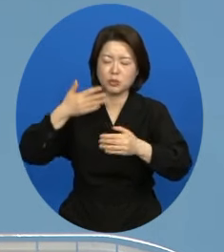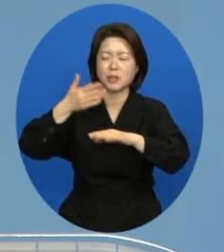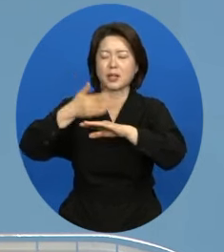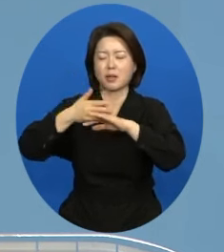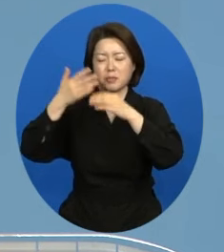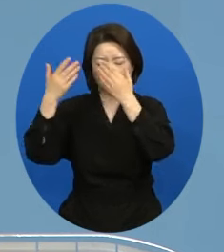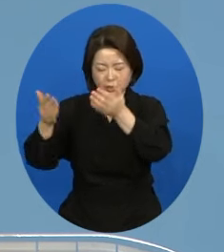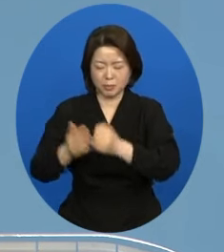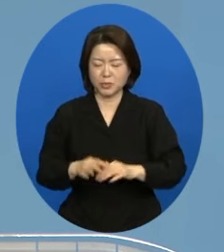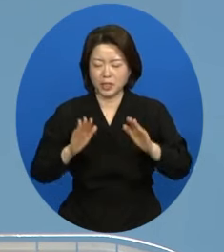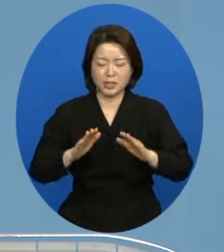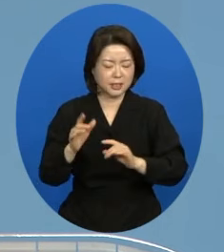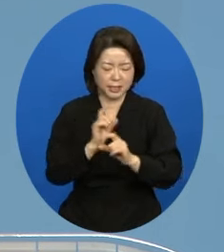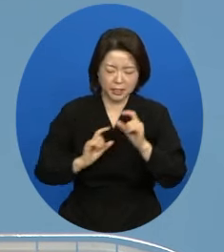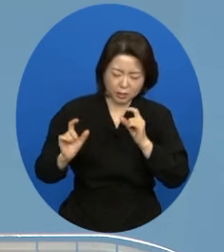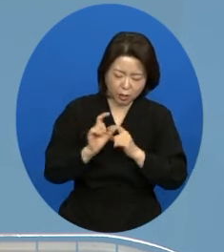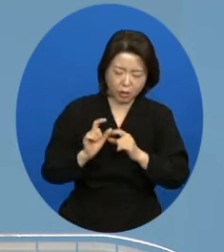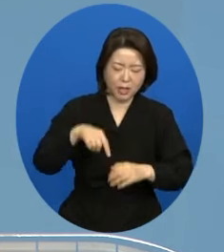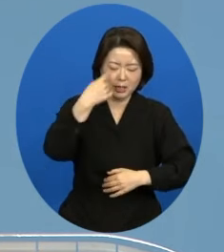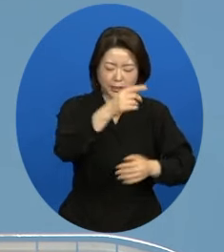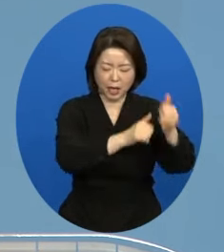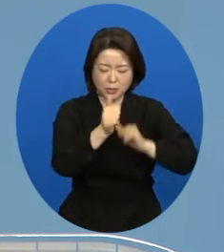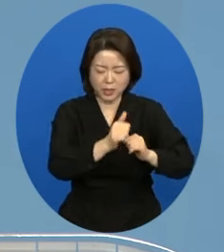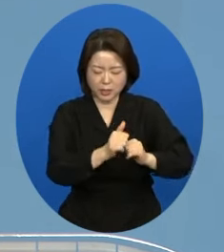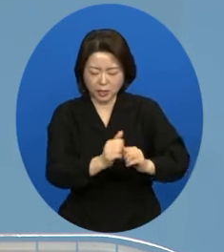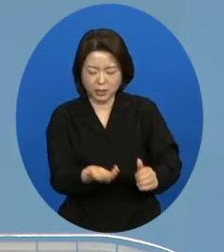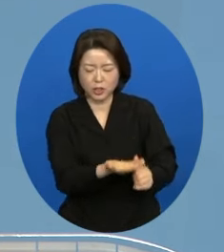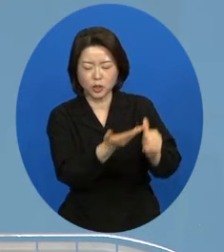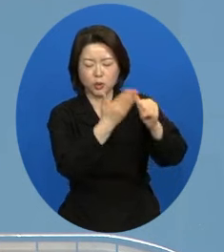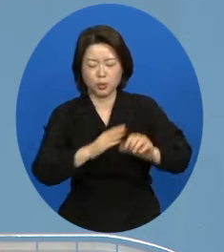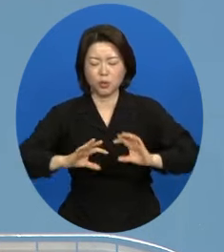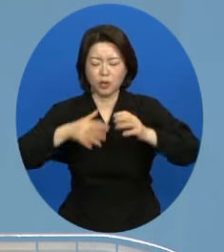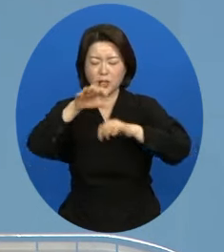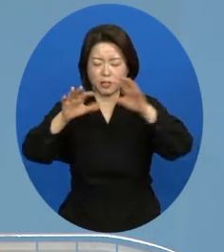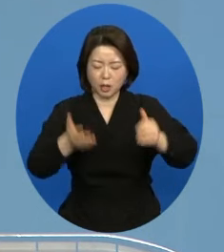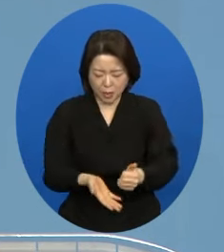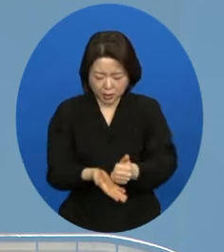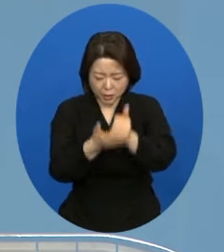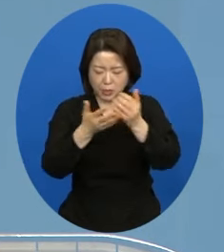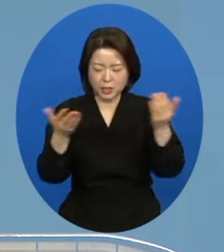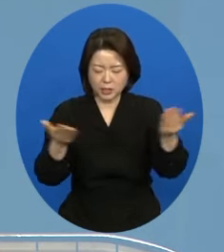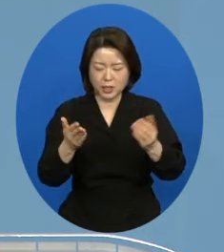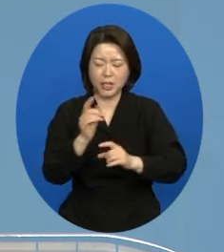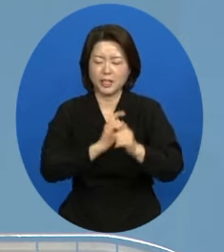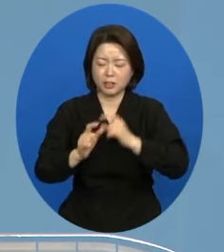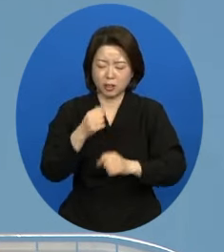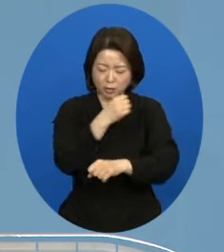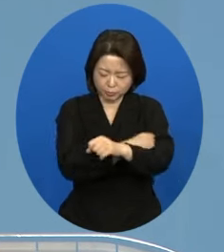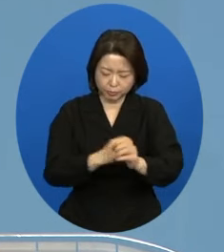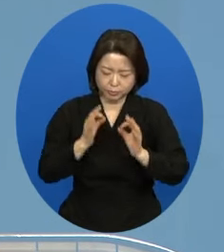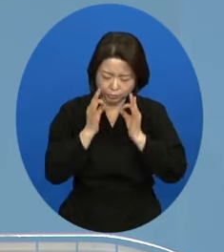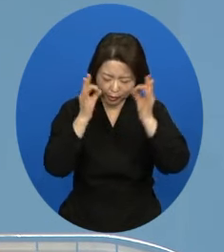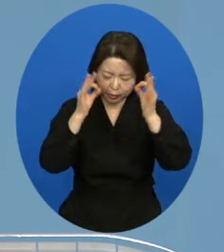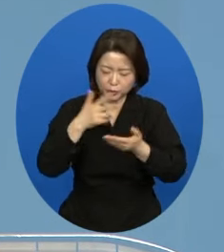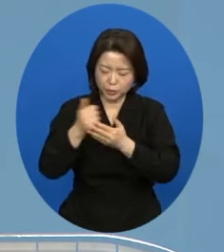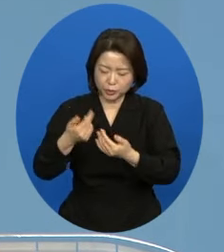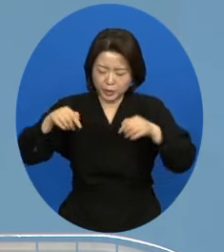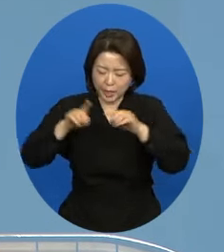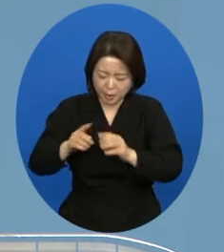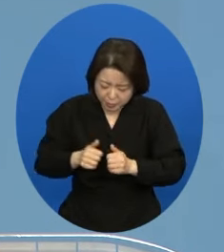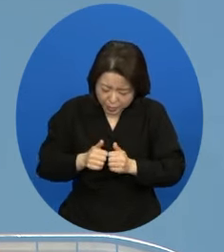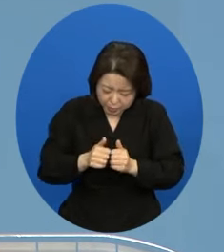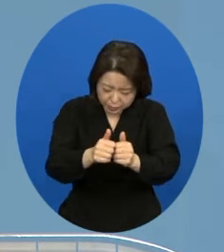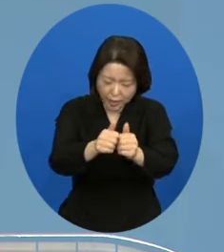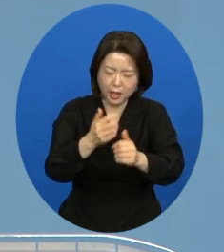드립니다 이제는 더더욱 다음 세대를 살리며 또하는 열방을 섬기는 일에 더욱더 헌신하며 주와 함께 달려나갈 수